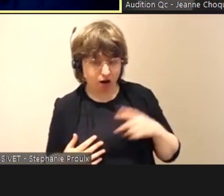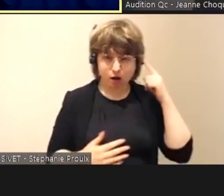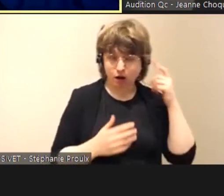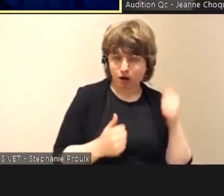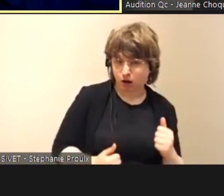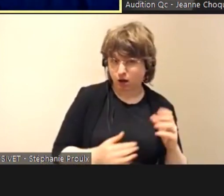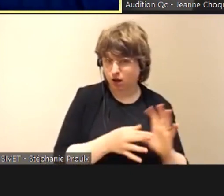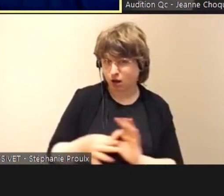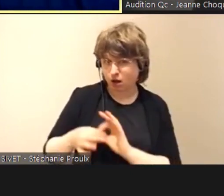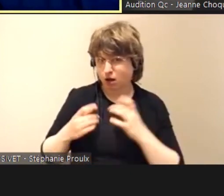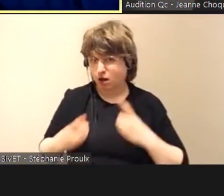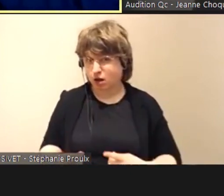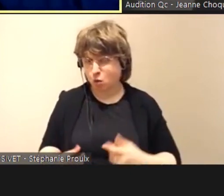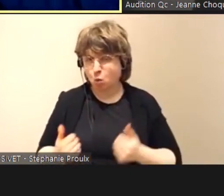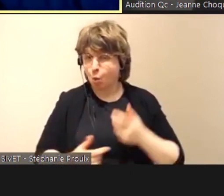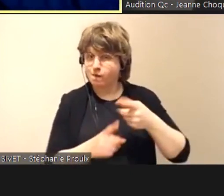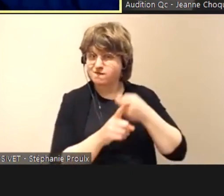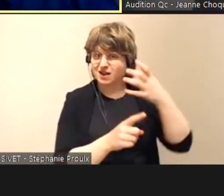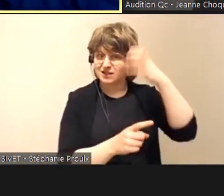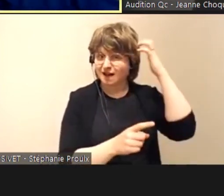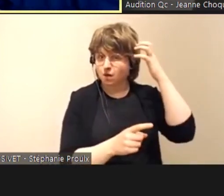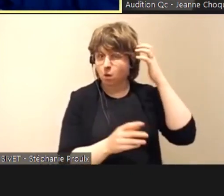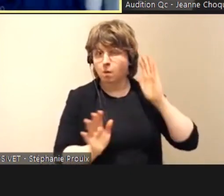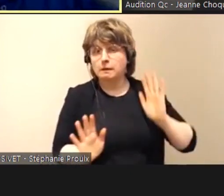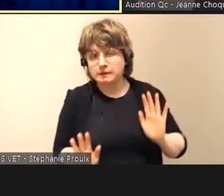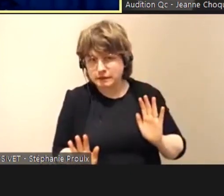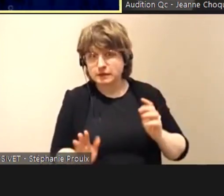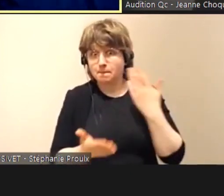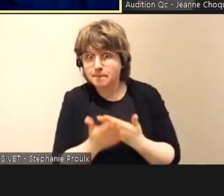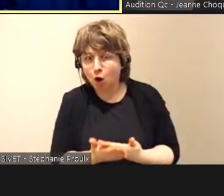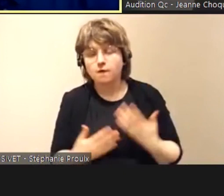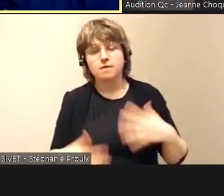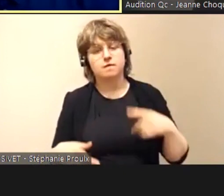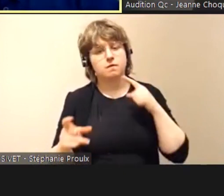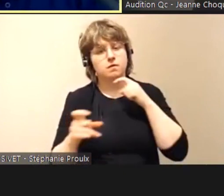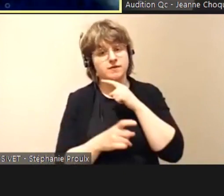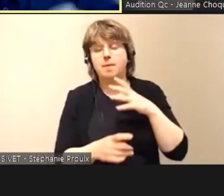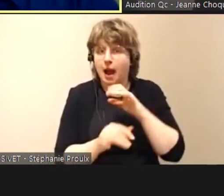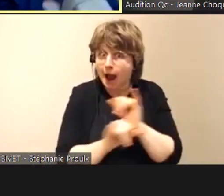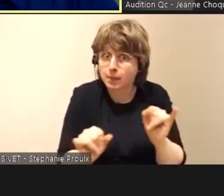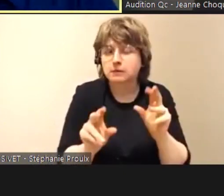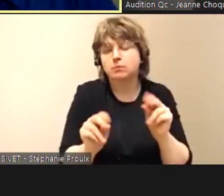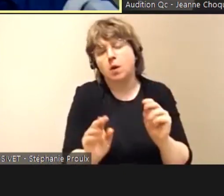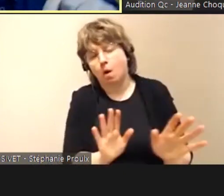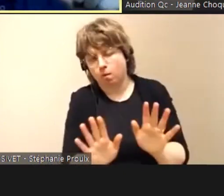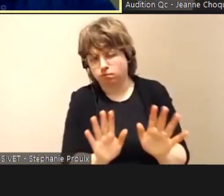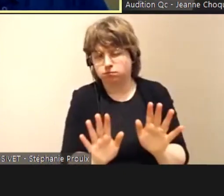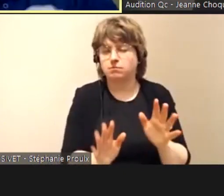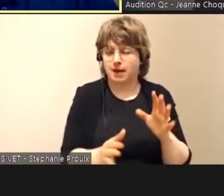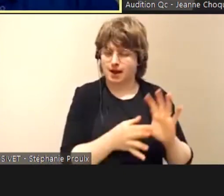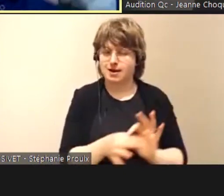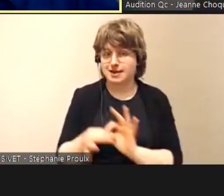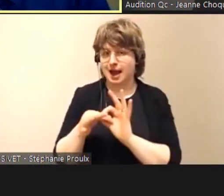émane de notre cerveau? Ça, c'est plus difficile à démontrer, malgré que ce n'est pas impossible. Mais le lien,